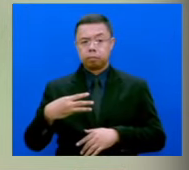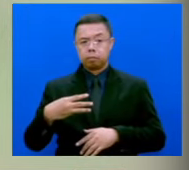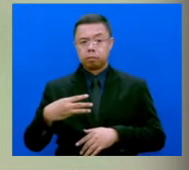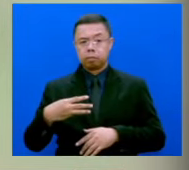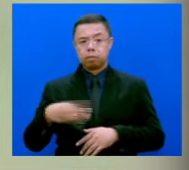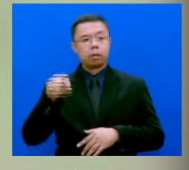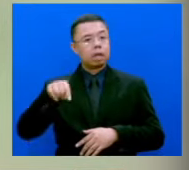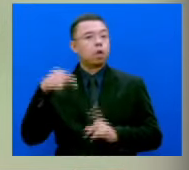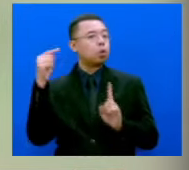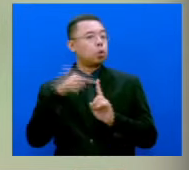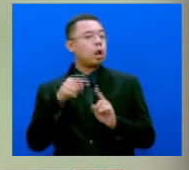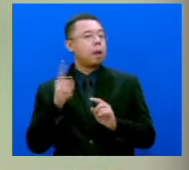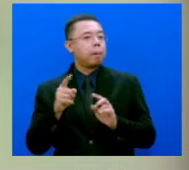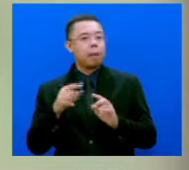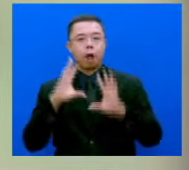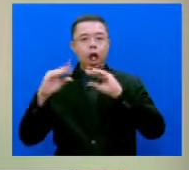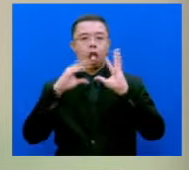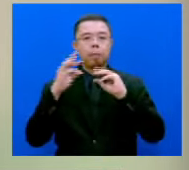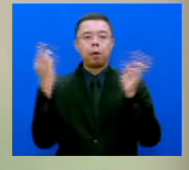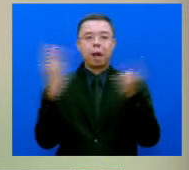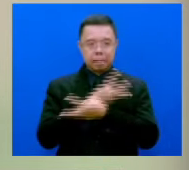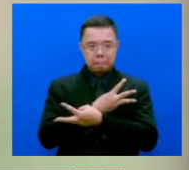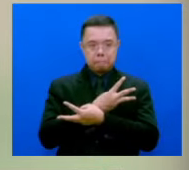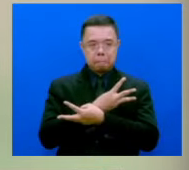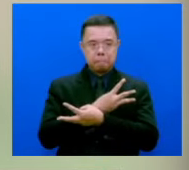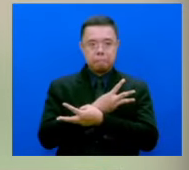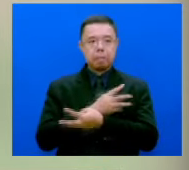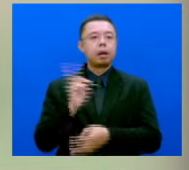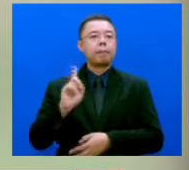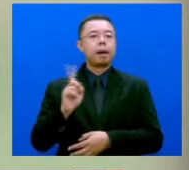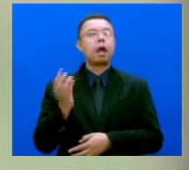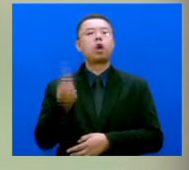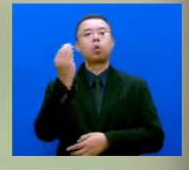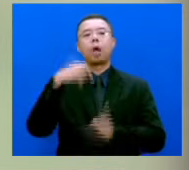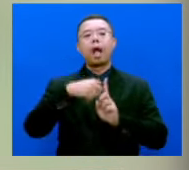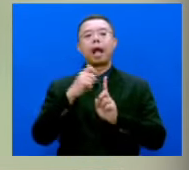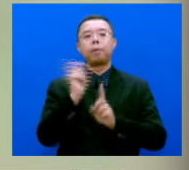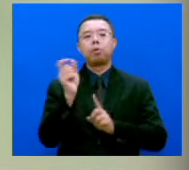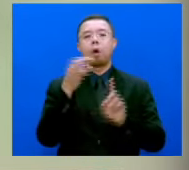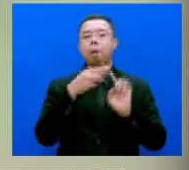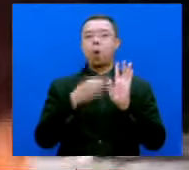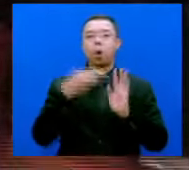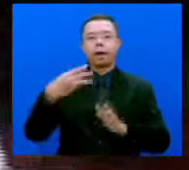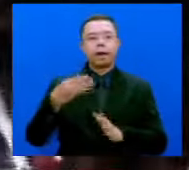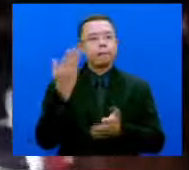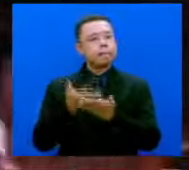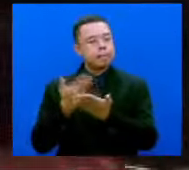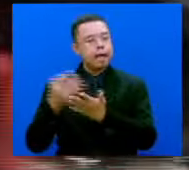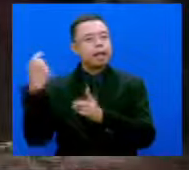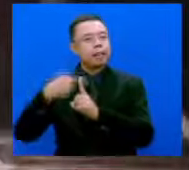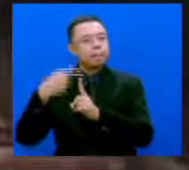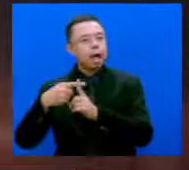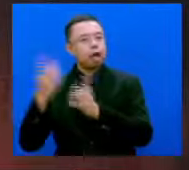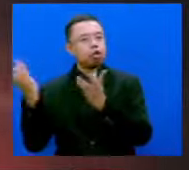Aksi ini dipicu beredarnya percakapan WhatsApp yang diduga dari ketua KPU Bone yang meminta penambahan